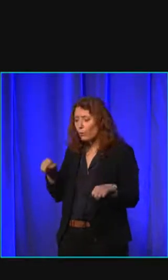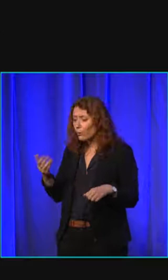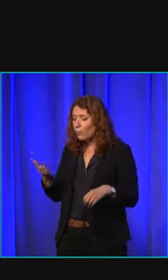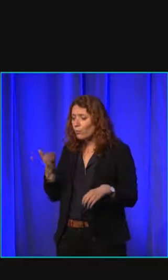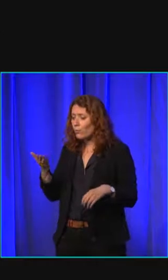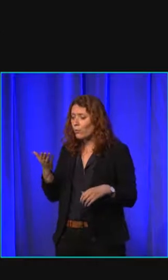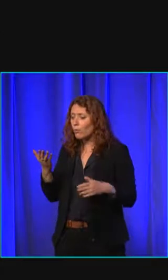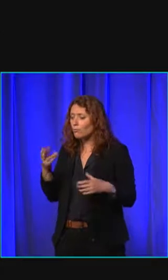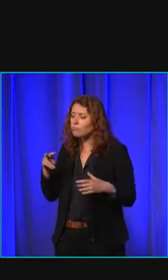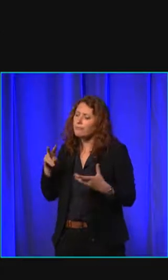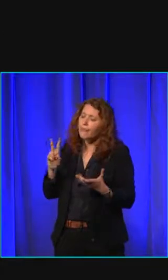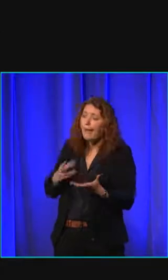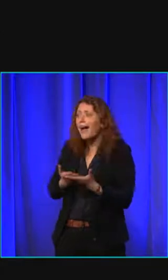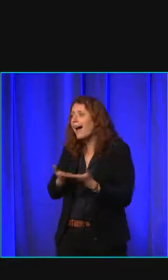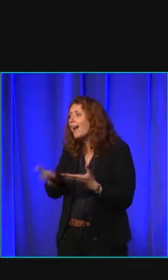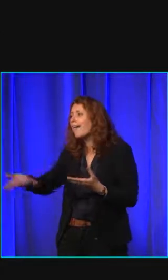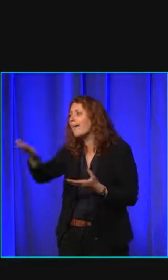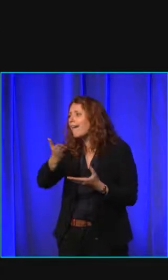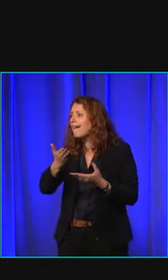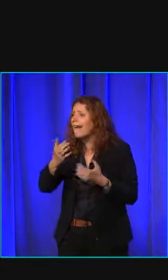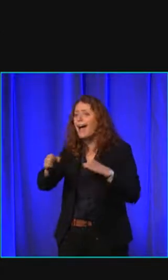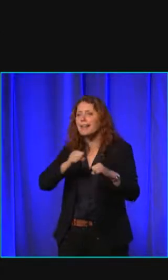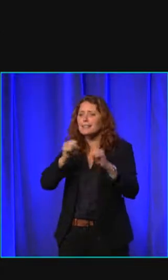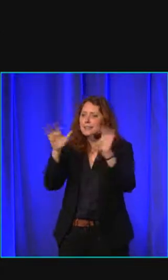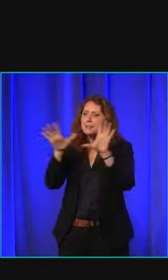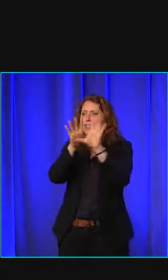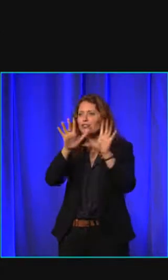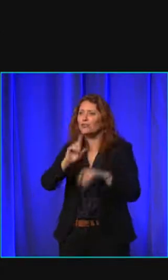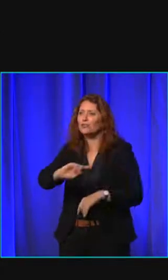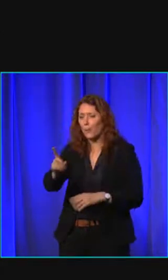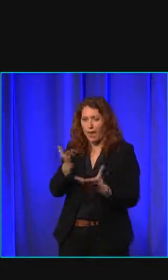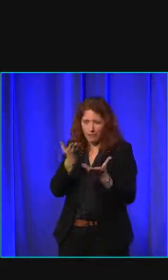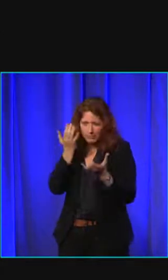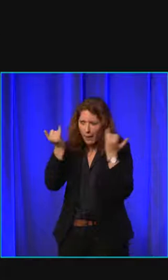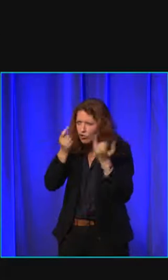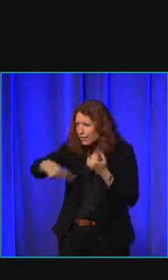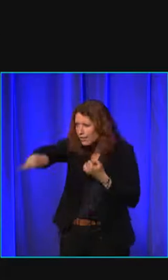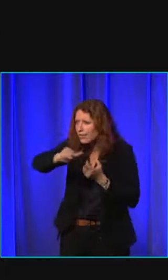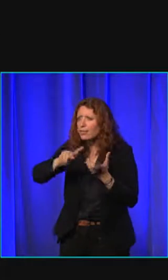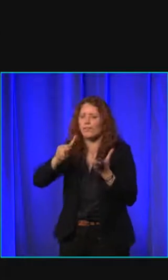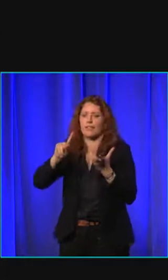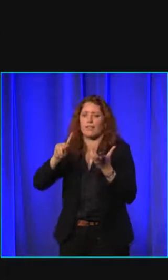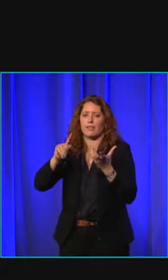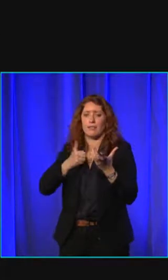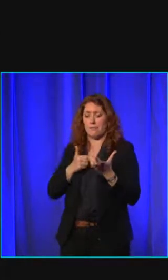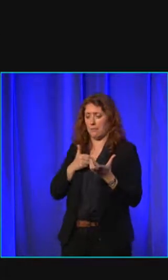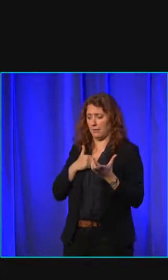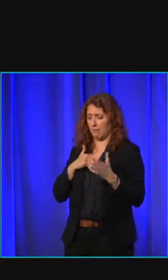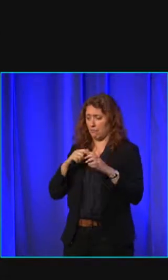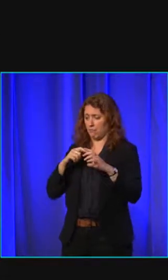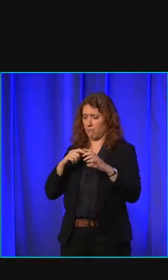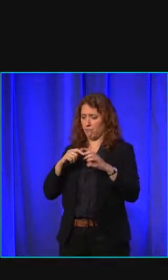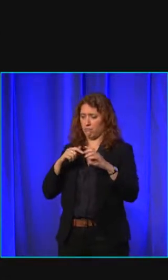vous allez pas faire une action imagée, mais vous allez quand même néanmoins imaginer que je supprime l'étiquette